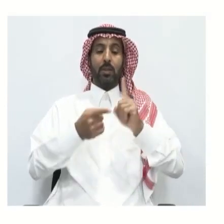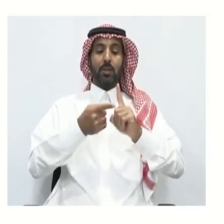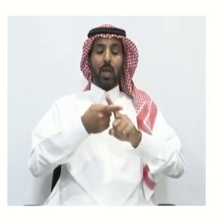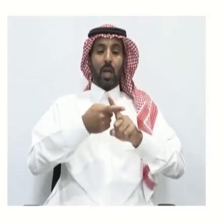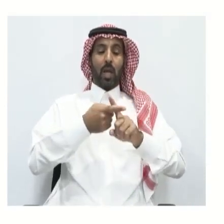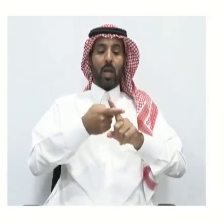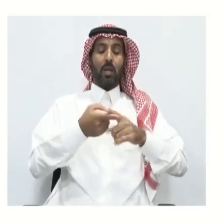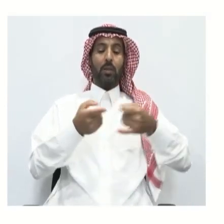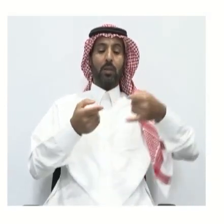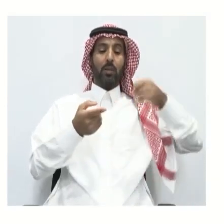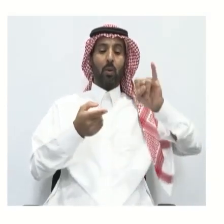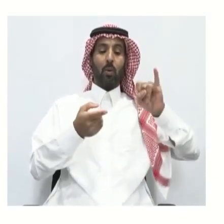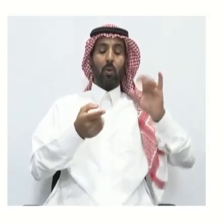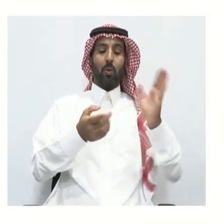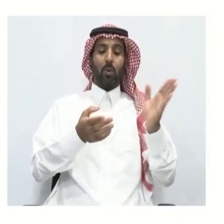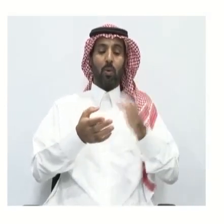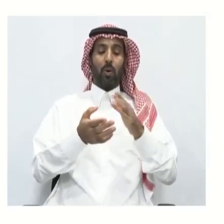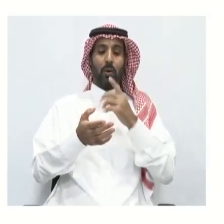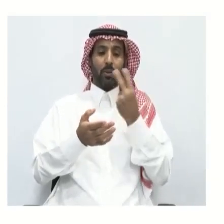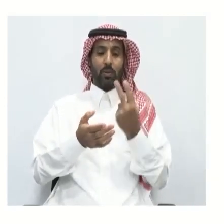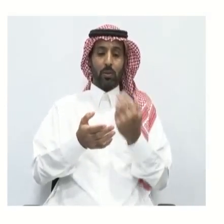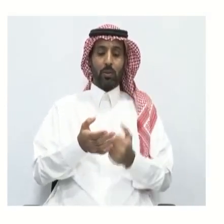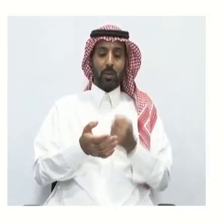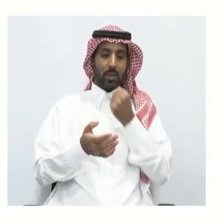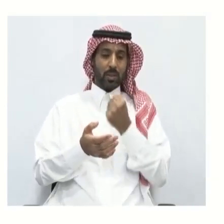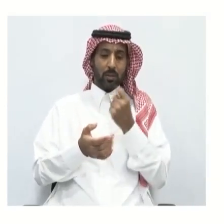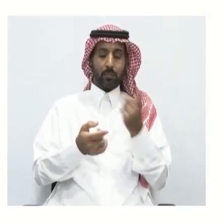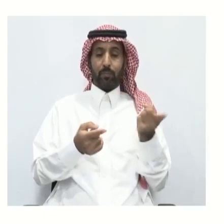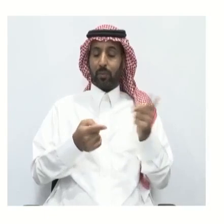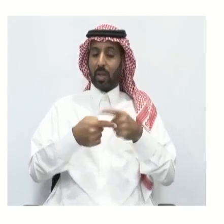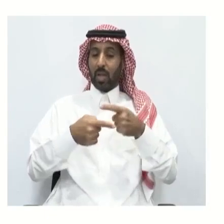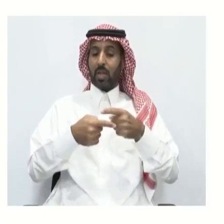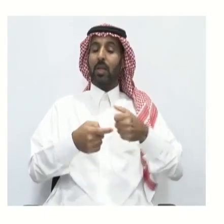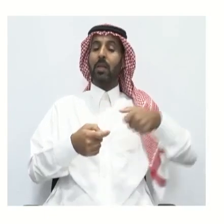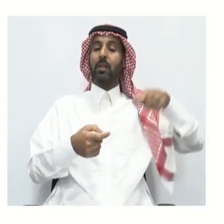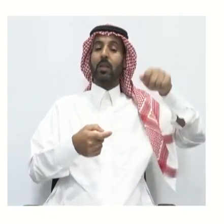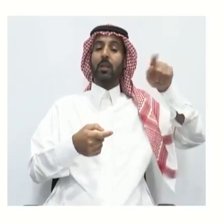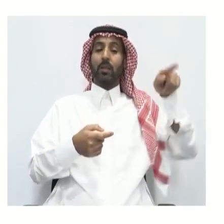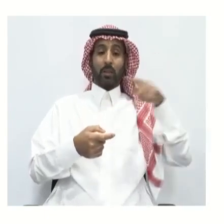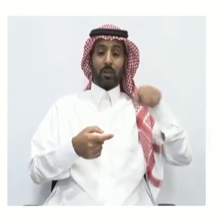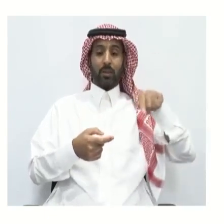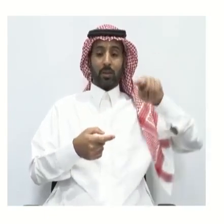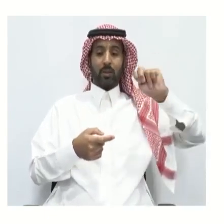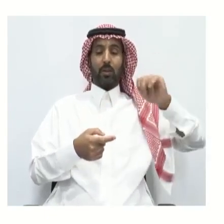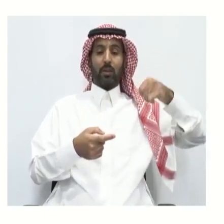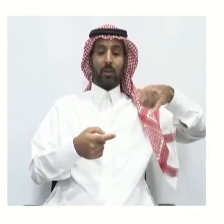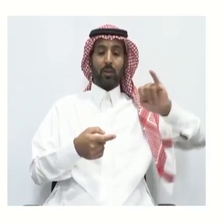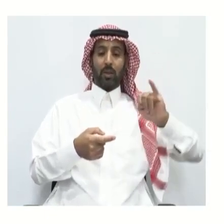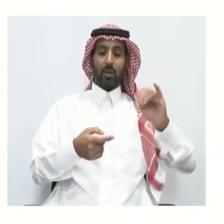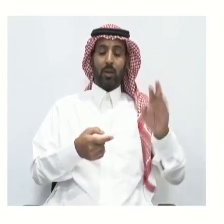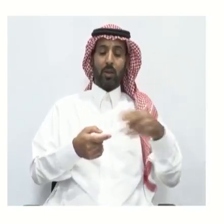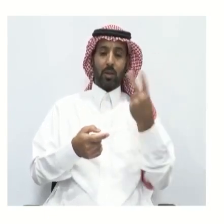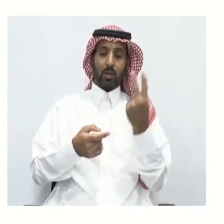في حاله صلبه سيعطيني يوديد الزنك ايضا في حاله صلبه نلاحظ ان اليود وقلنا ان هناك